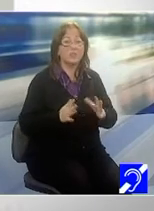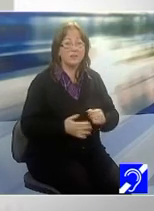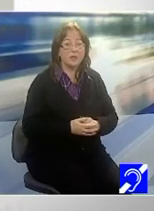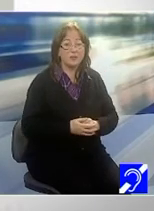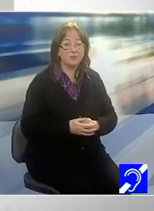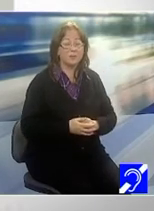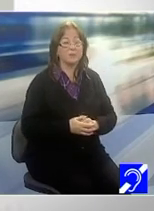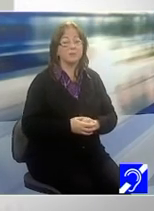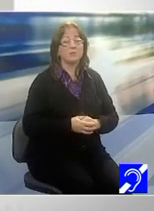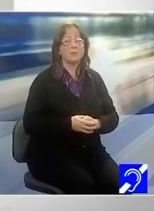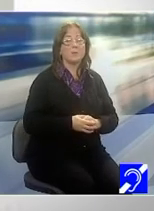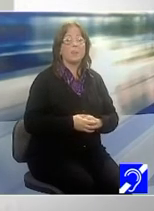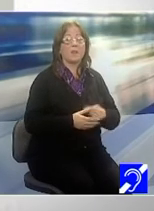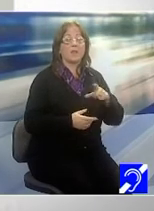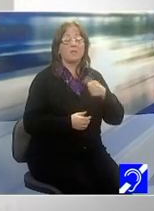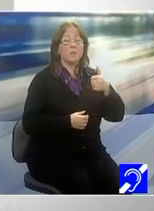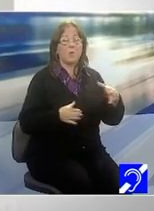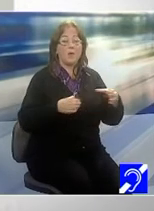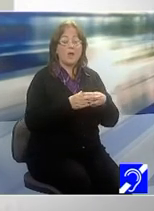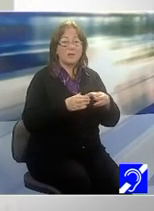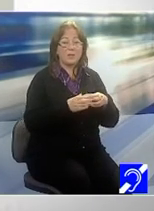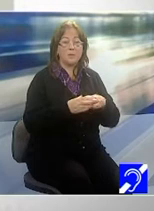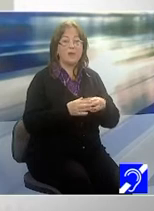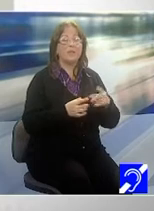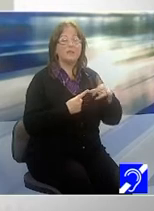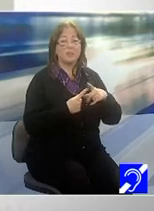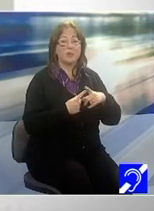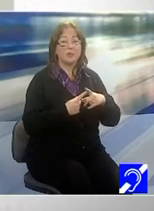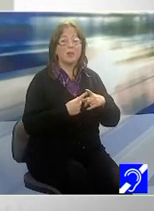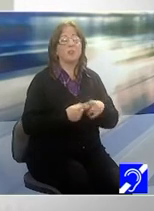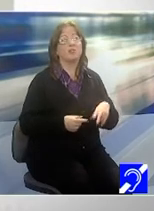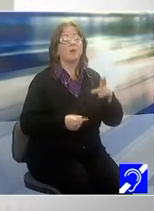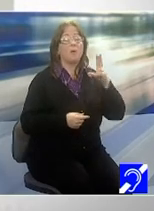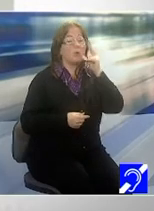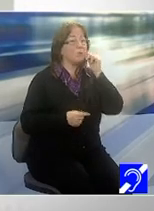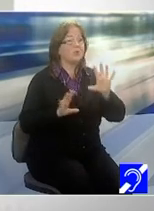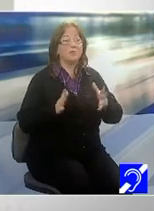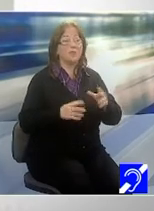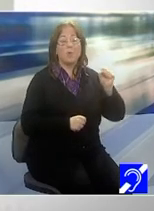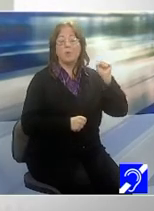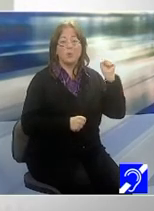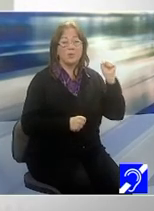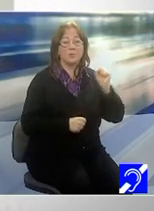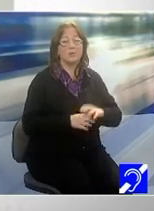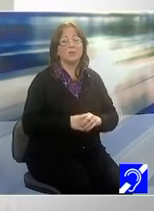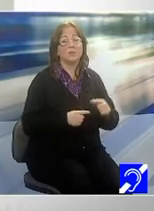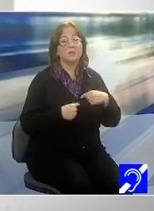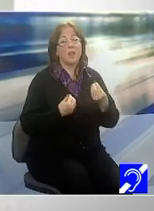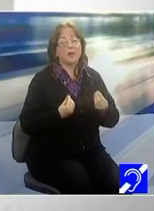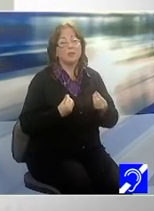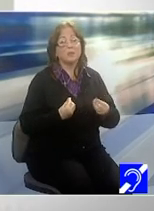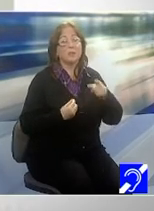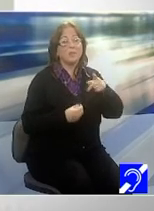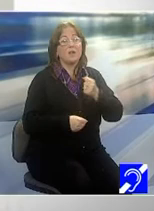lumea are așteptări mari. Avem o echipă de tehnocrați, de oameni apolitici, care ar trebui, sperăm sau ne așteptăm, să facă ce n-au